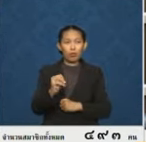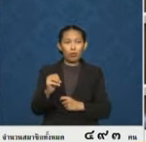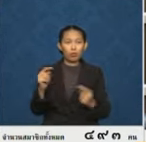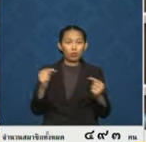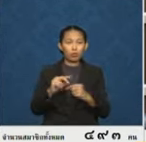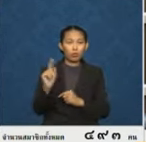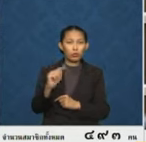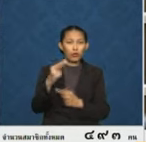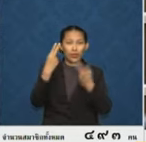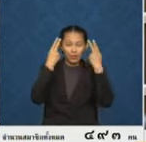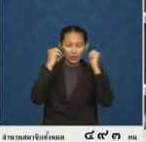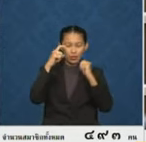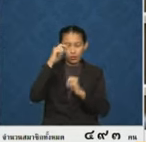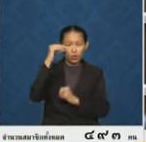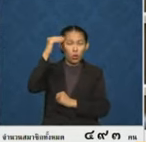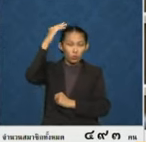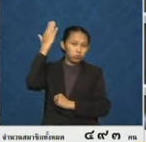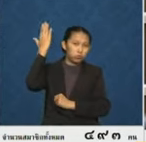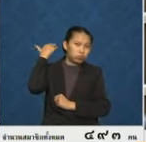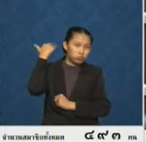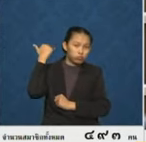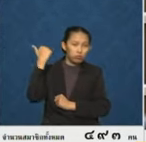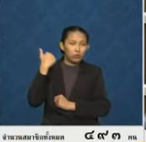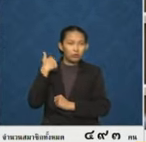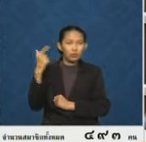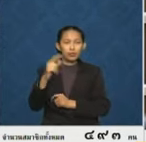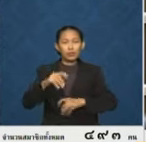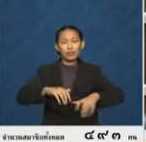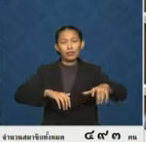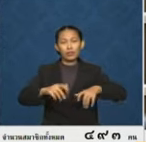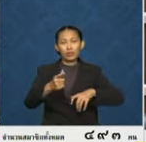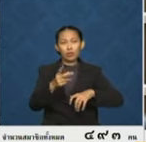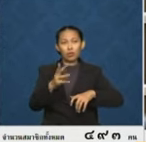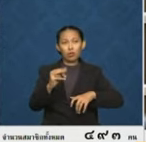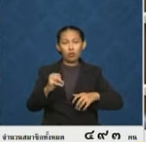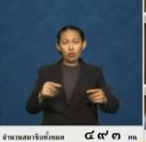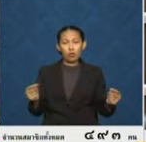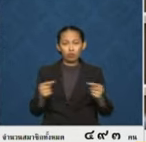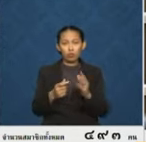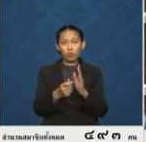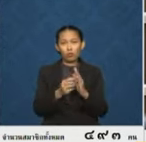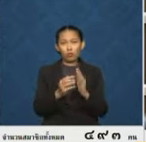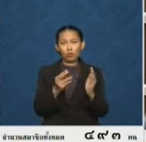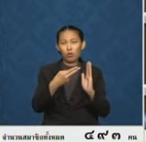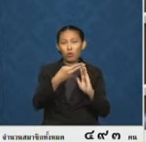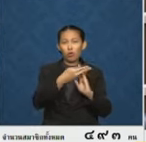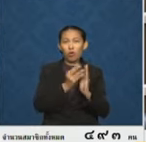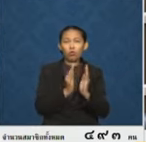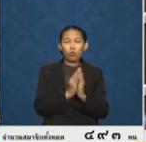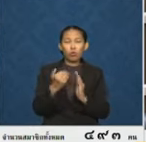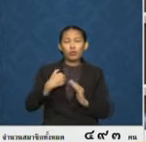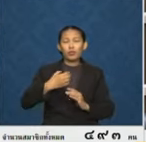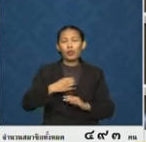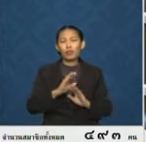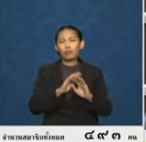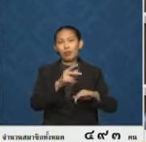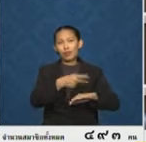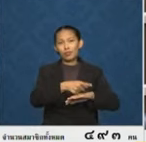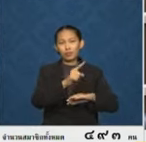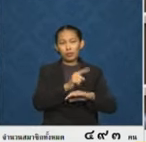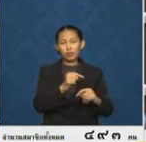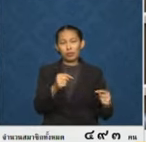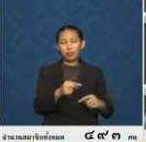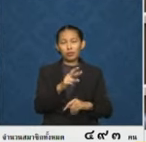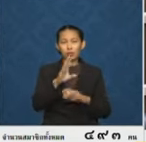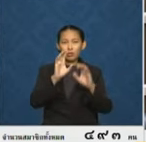เศรษฐาทวีศิลป์เป็นนายกรัฐมนตรีได้จัดครมสัญจรที่จังหวัดหนองบัวลำพูผมจึงอยากฝากท่านประธานผ่านไปยัง